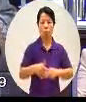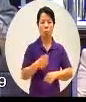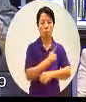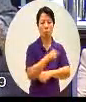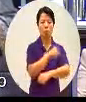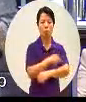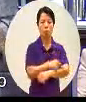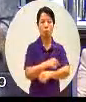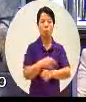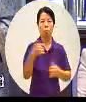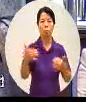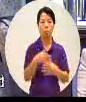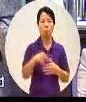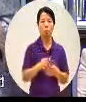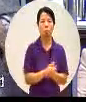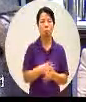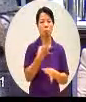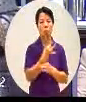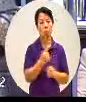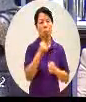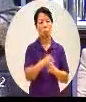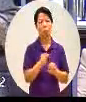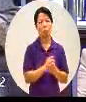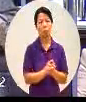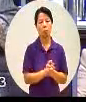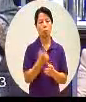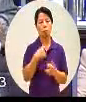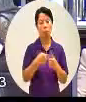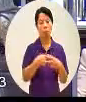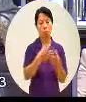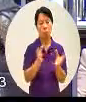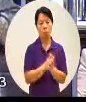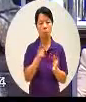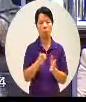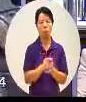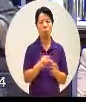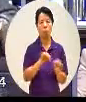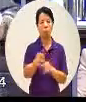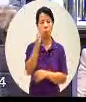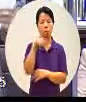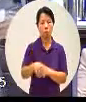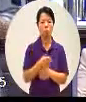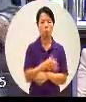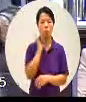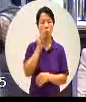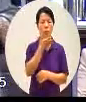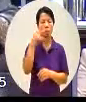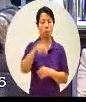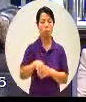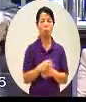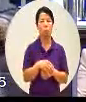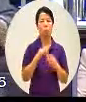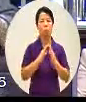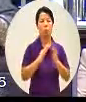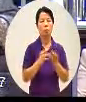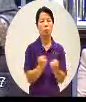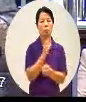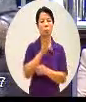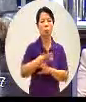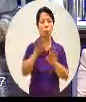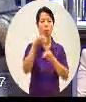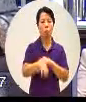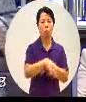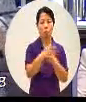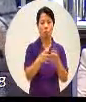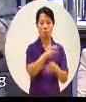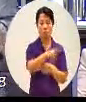好、哦，啊，这个起程，起码在因这个小组，都地震局、水利局、都市发展局啊，这个部分啊，